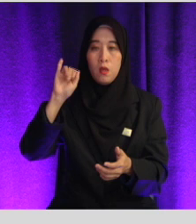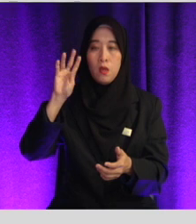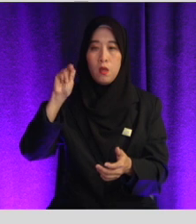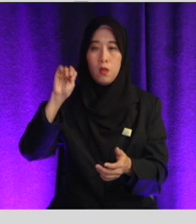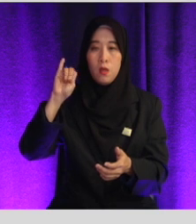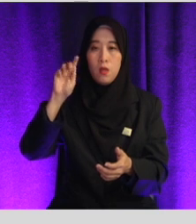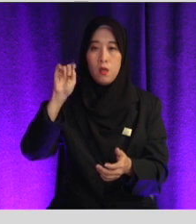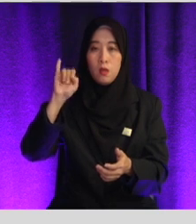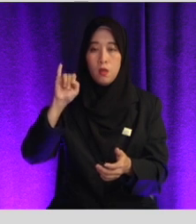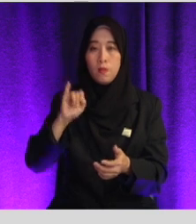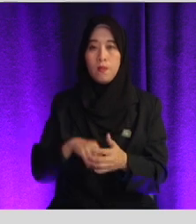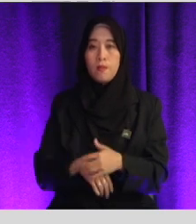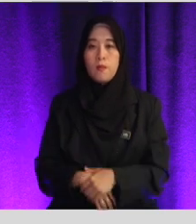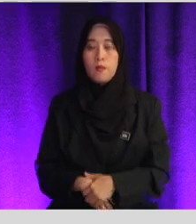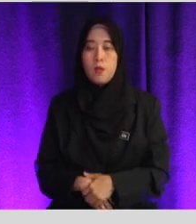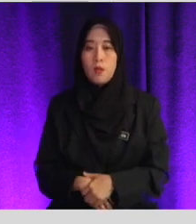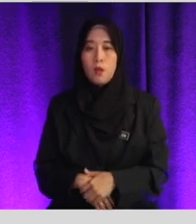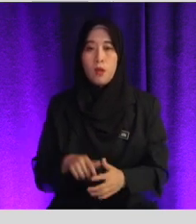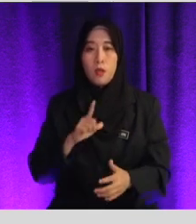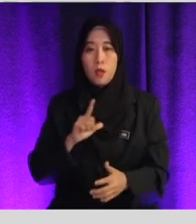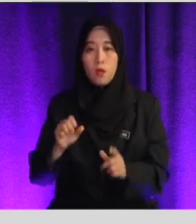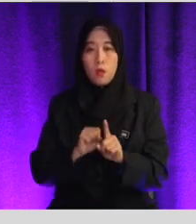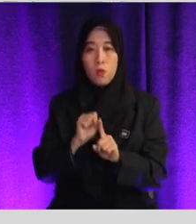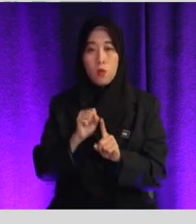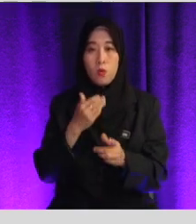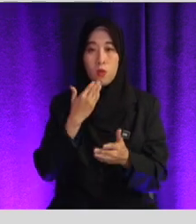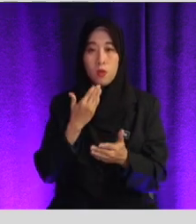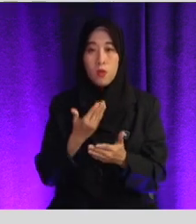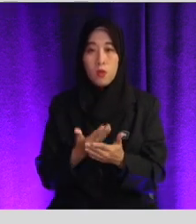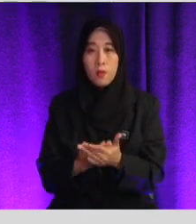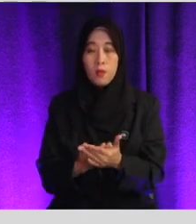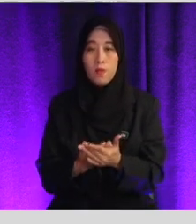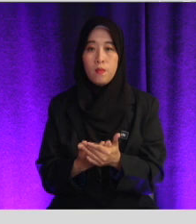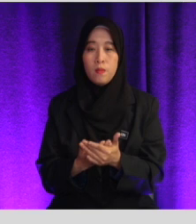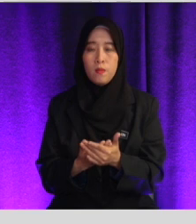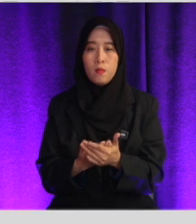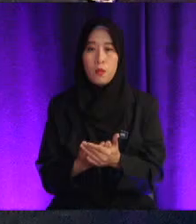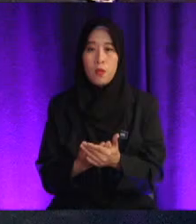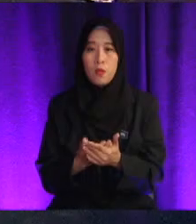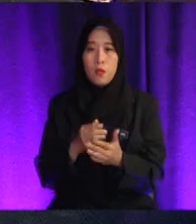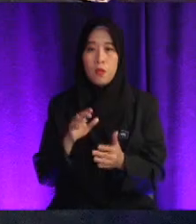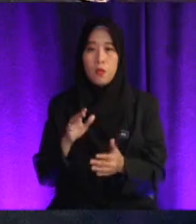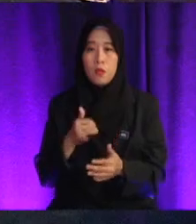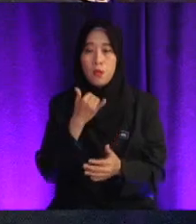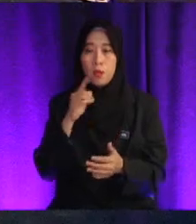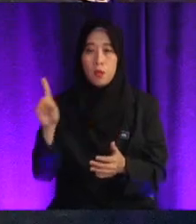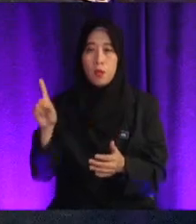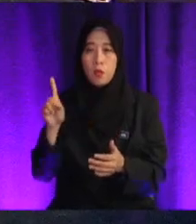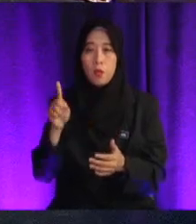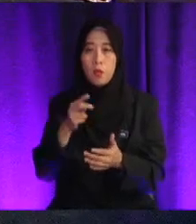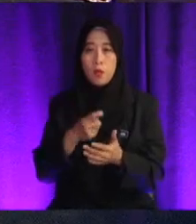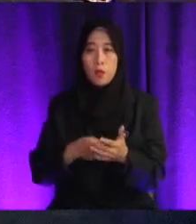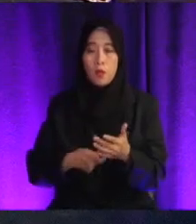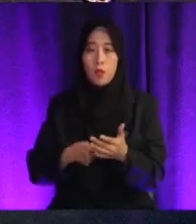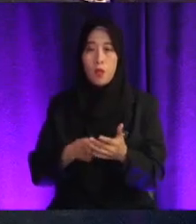ataupun tidak. Jadi dekat sini laras suhu dalam keadaan baik. Baik. Jadi kalau salah satu nilai meter pelbagai,